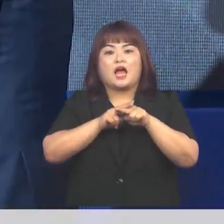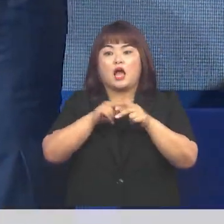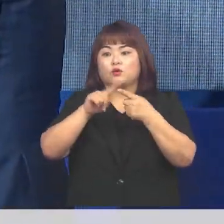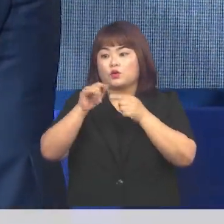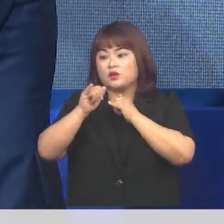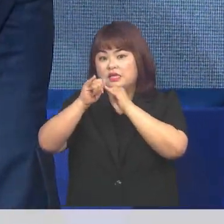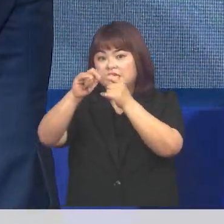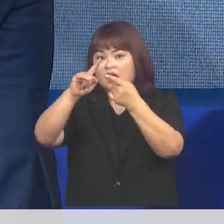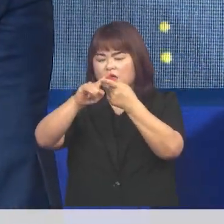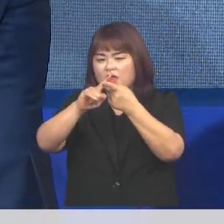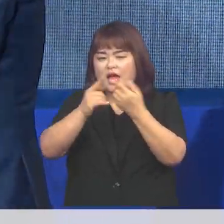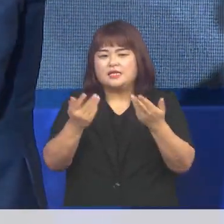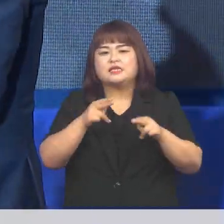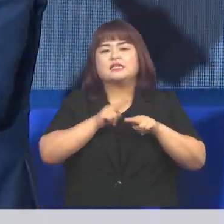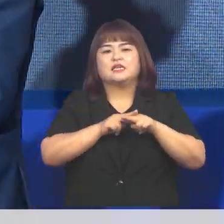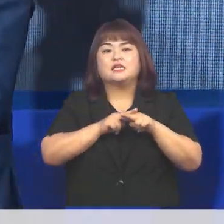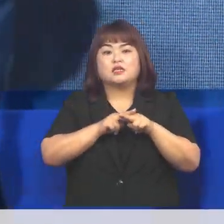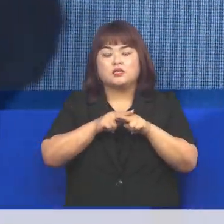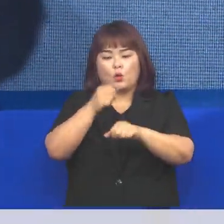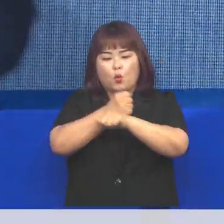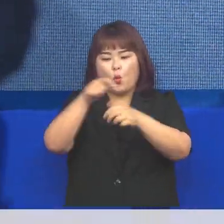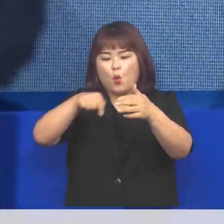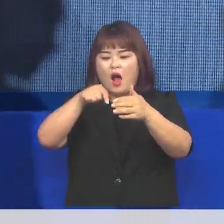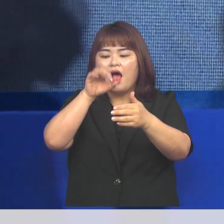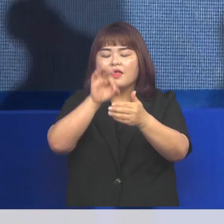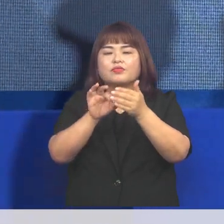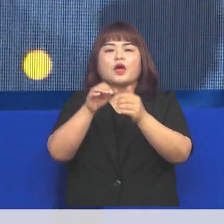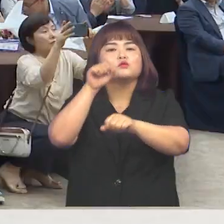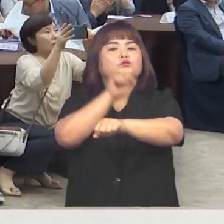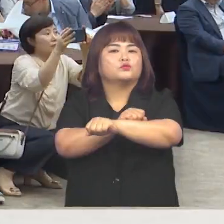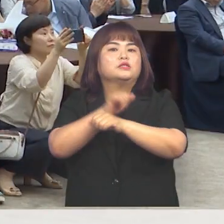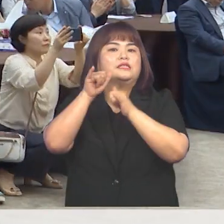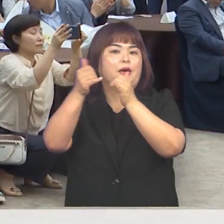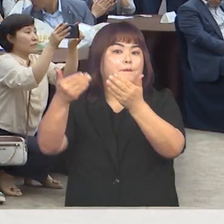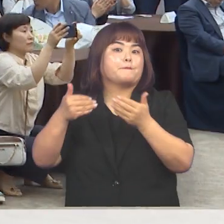시상식에서 지역 일자리 공시제 부문 우수상을 수상했습니다.